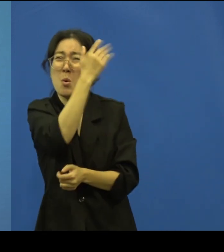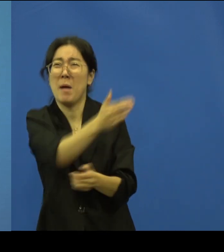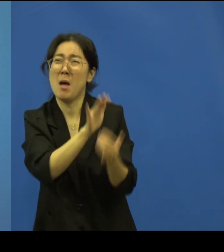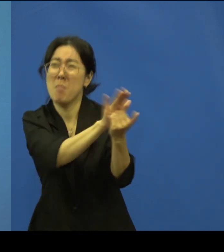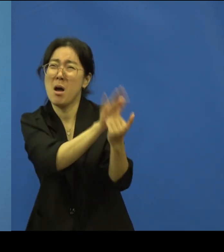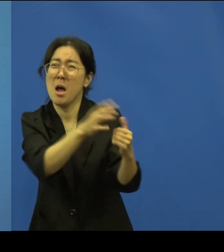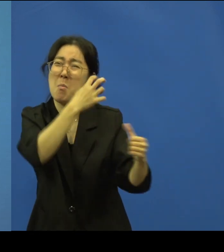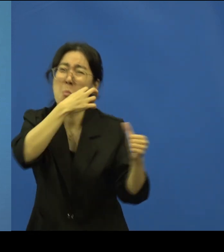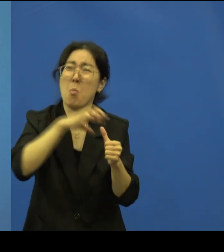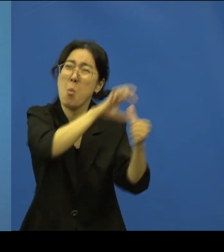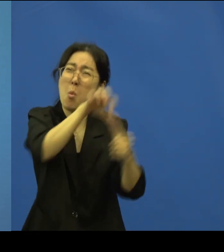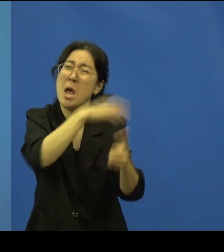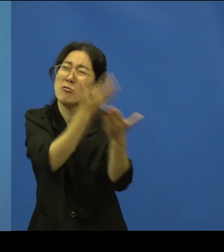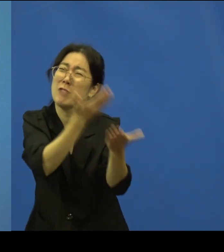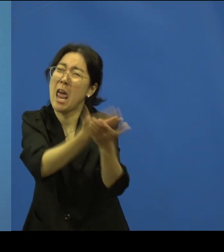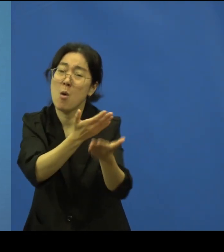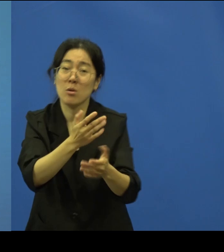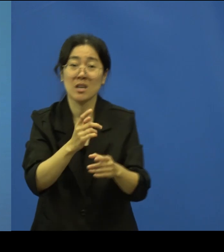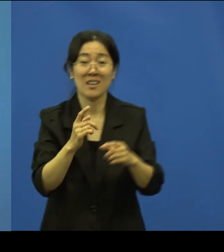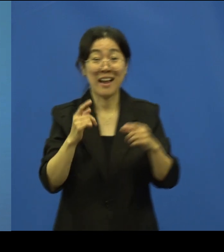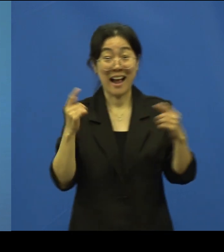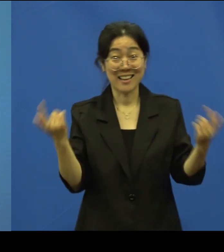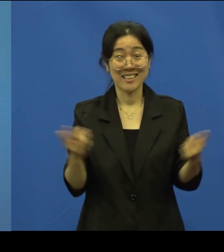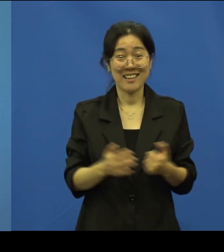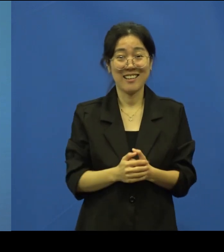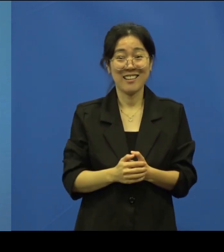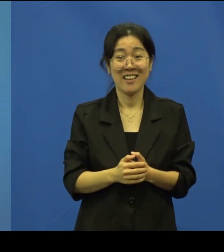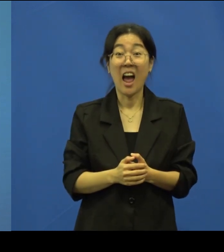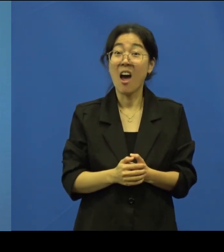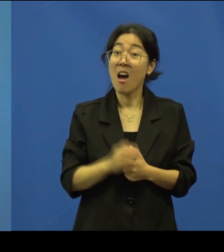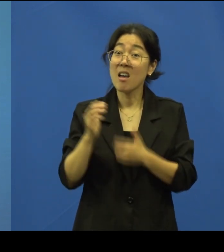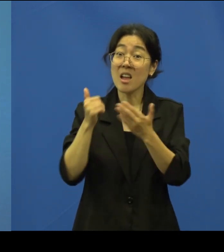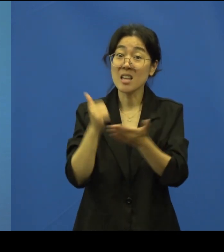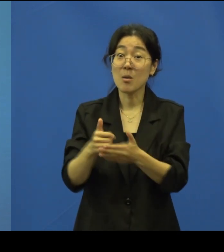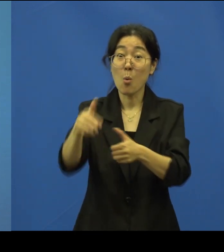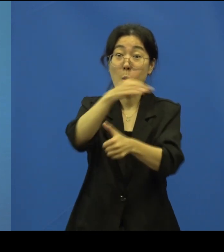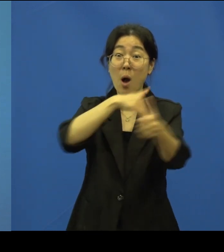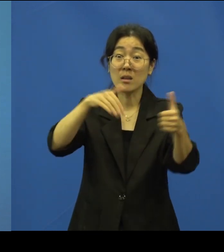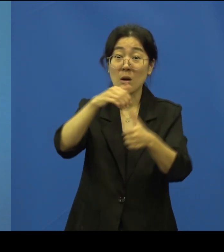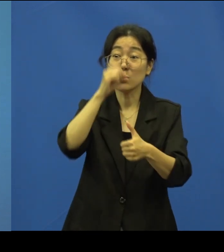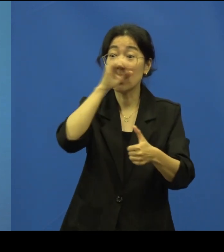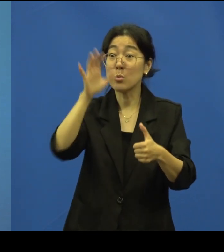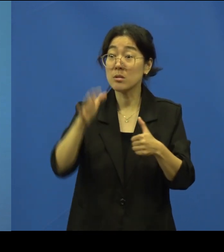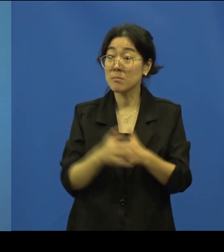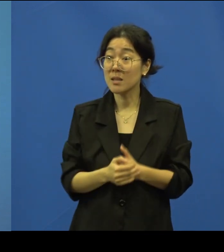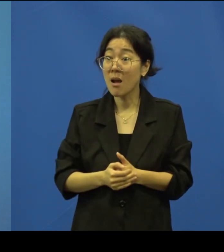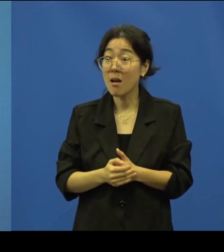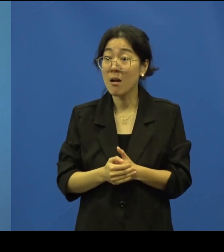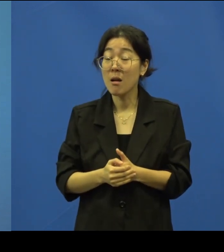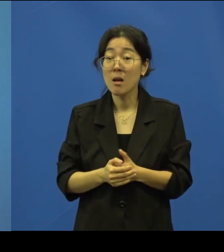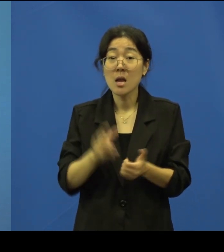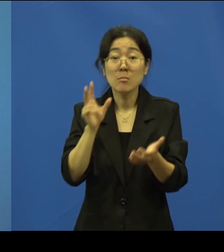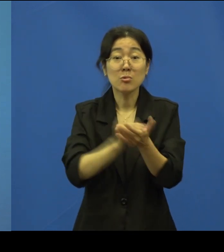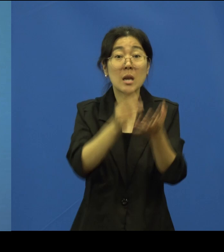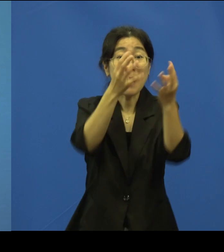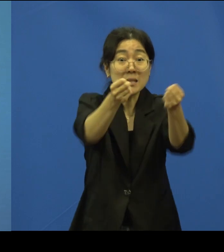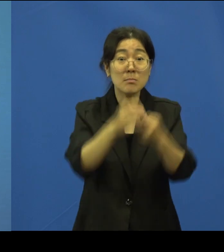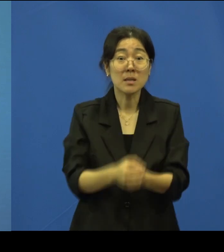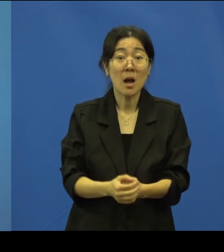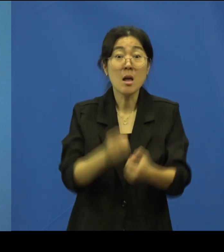면에서 후퇴가 아니라 전진인 것이에요. 이런 기도를 하나님이 기뻐하는 것입니다. 미국의